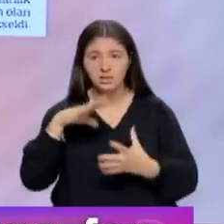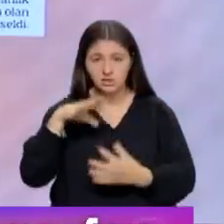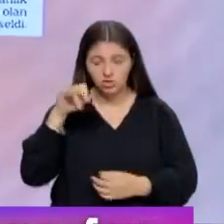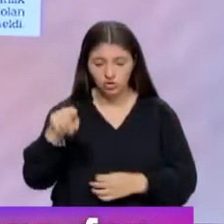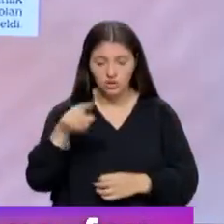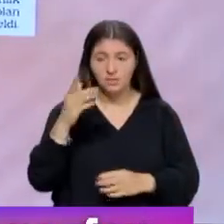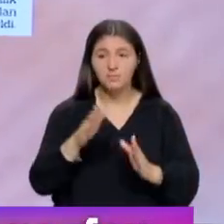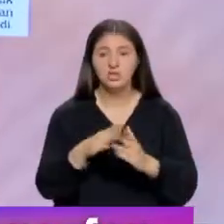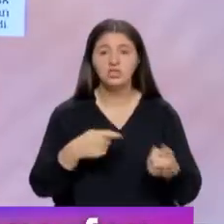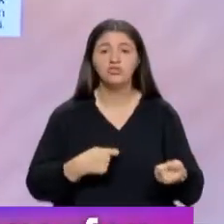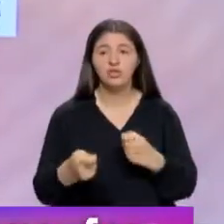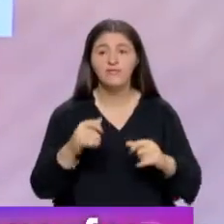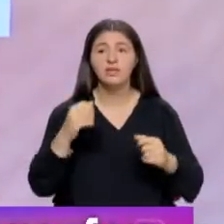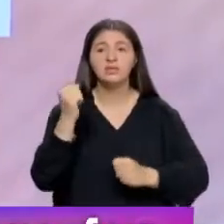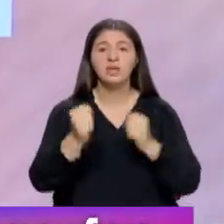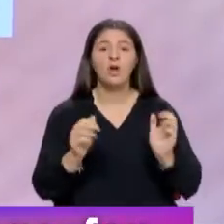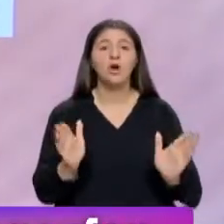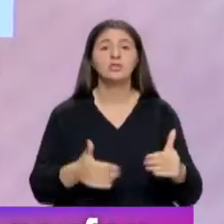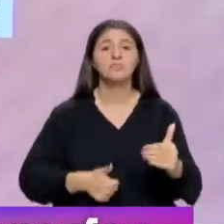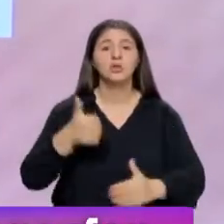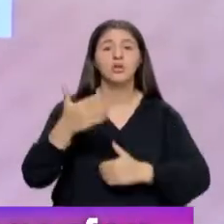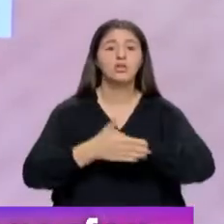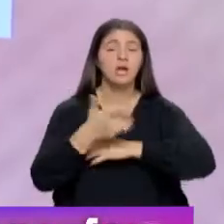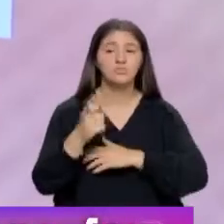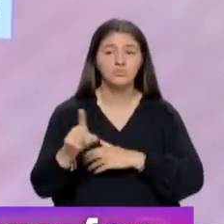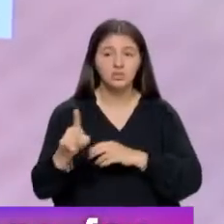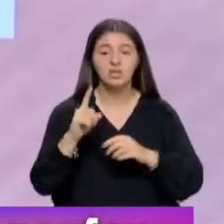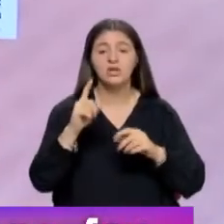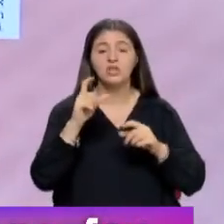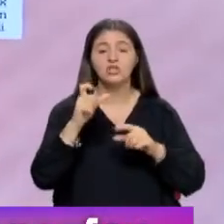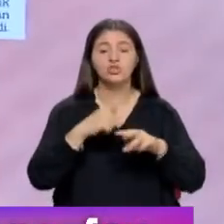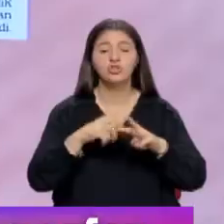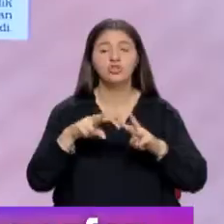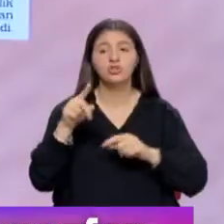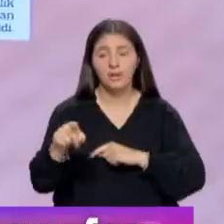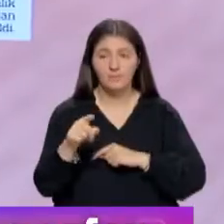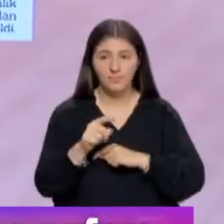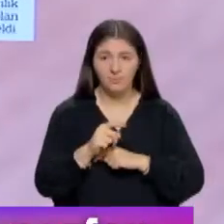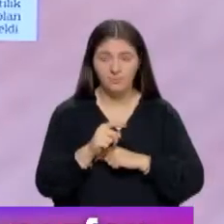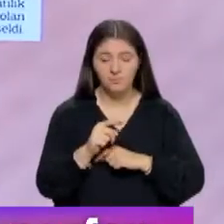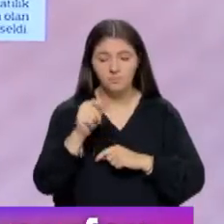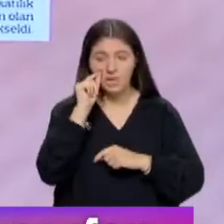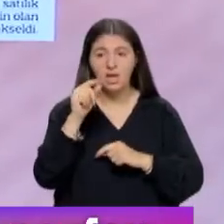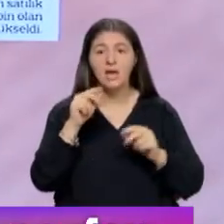Mersin Ticaret ve Sanayi Odası Başkan Yardımcısı Cem bu cugege miami'deki villa